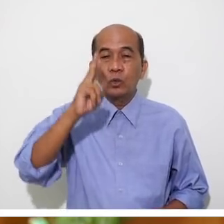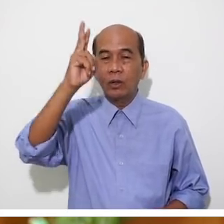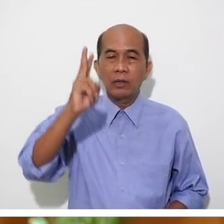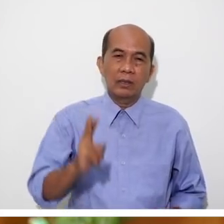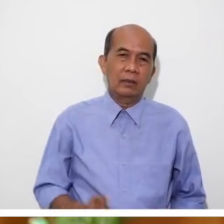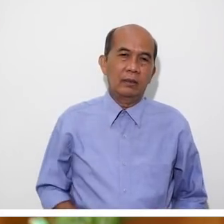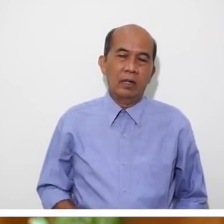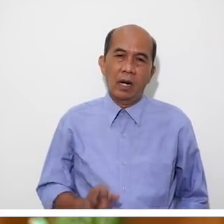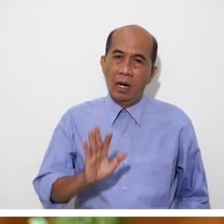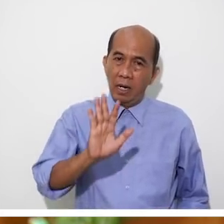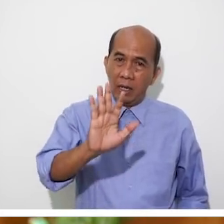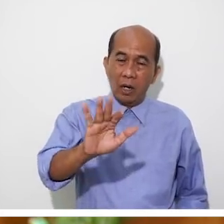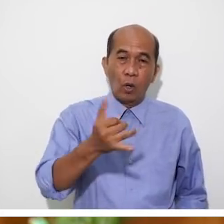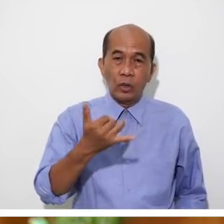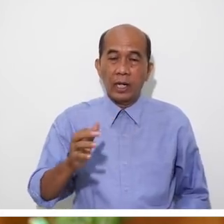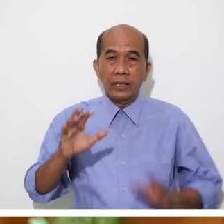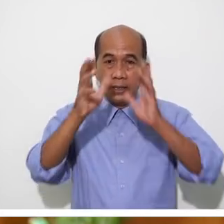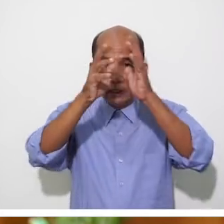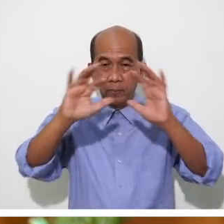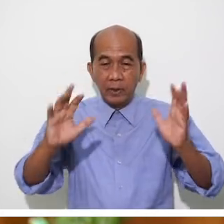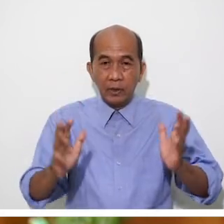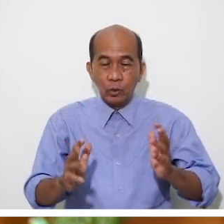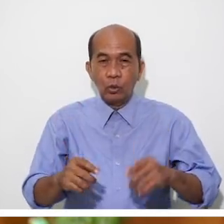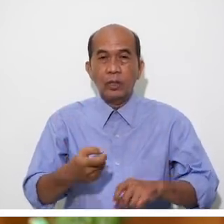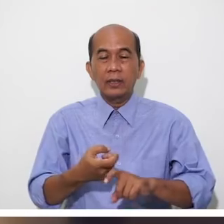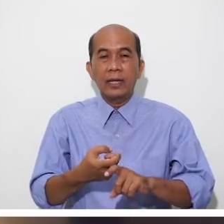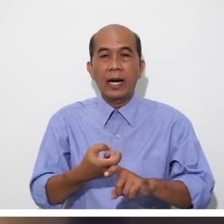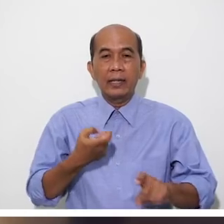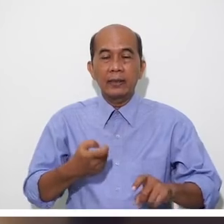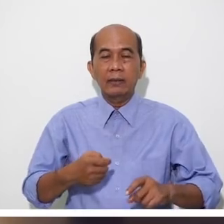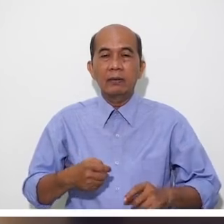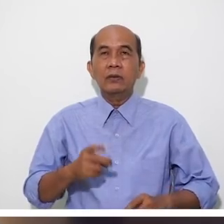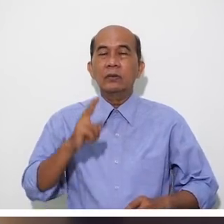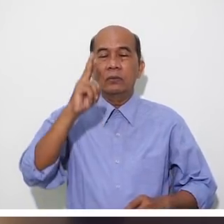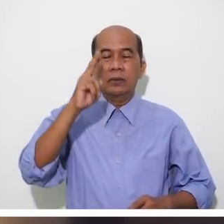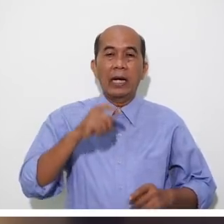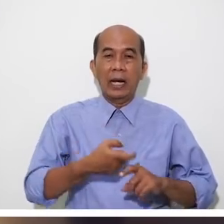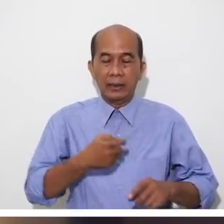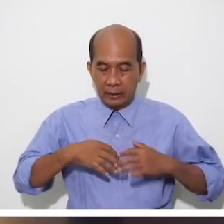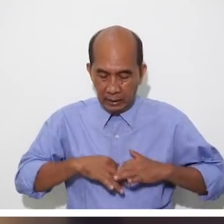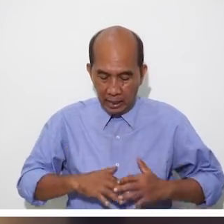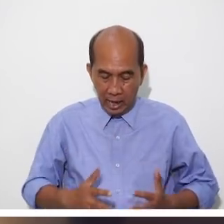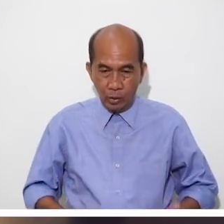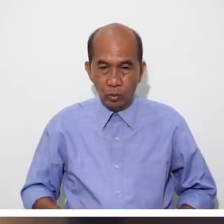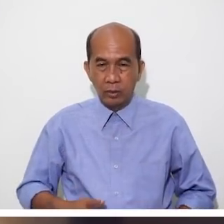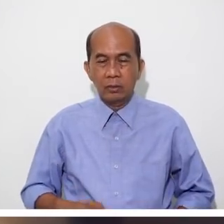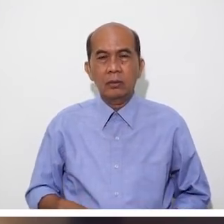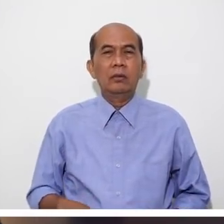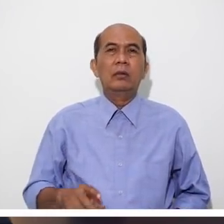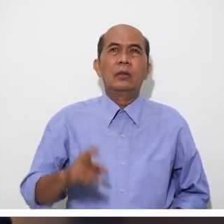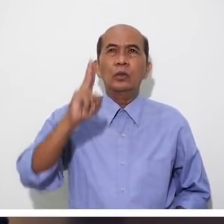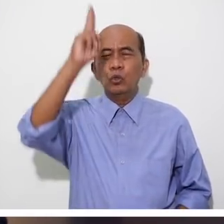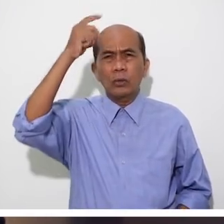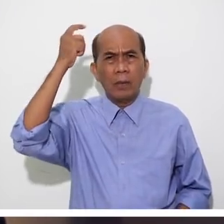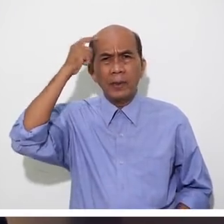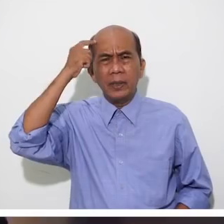engkau yang dibentuk oleh Tuhan sejak dari kandungan. Artinya Tuhan sudah memikirkan saudara sebelum saudara